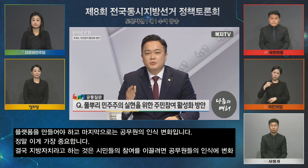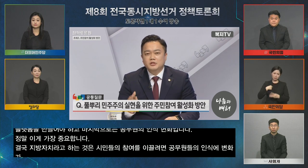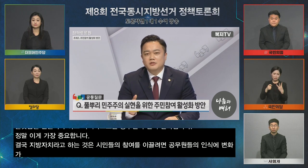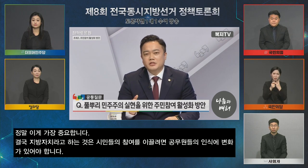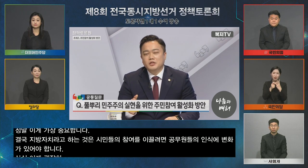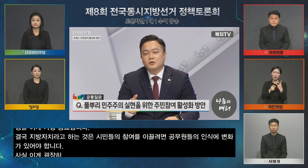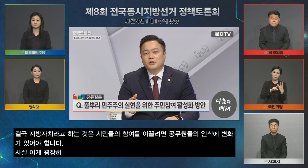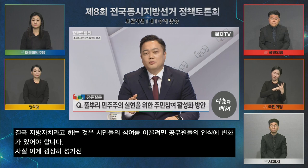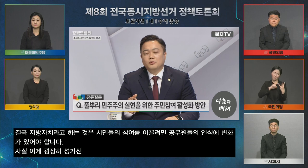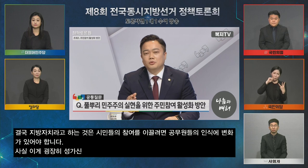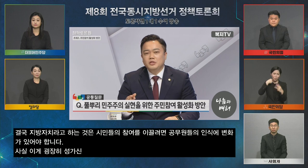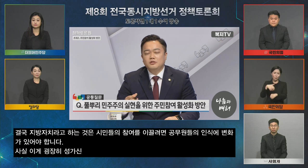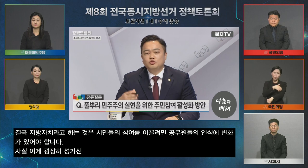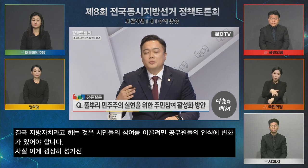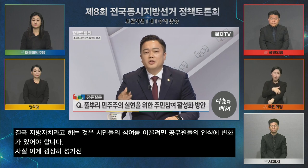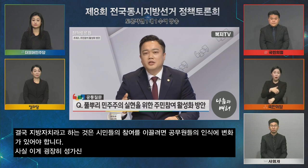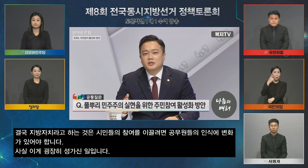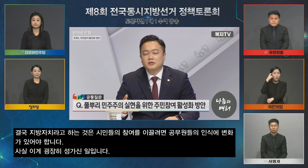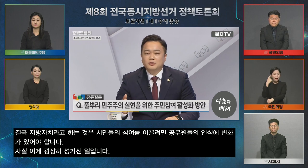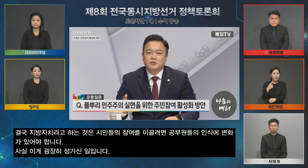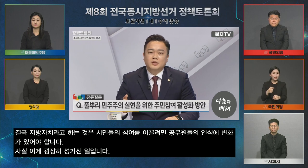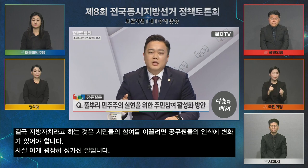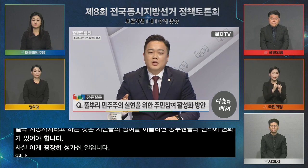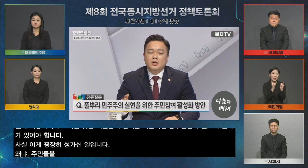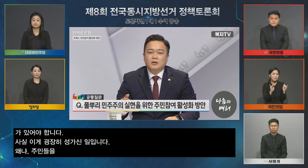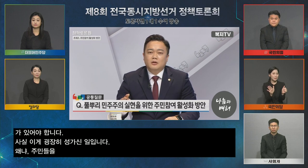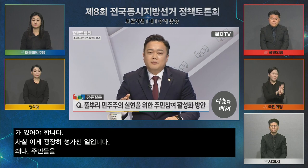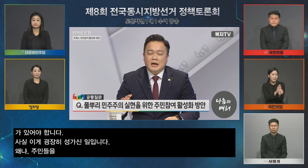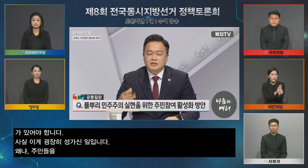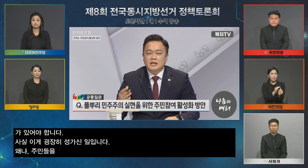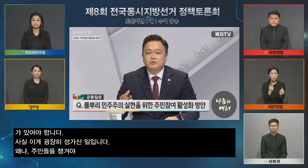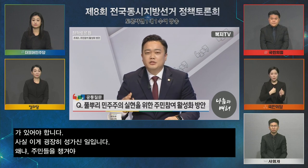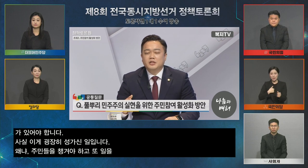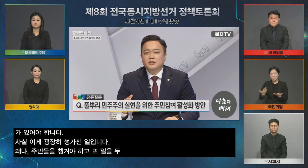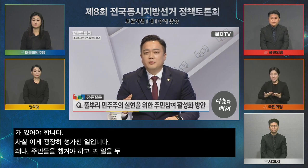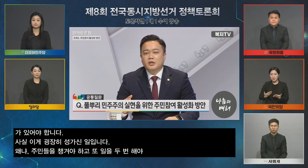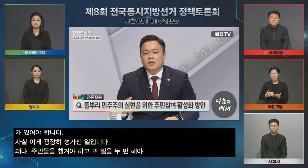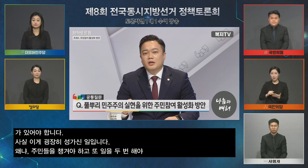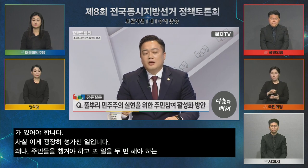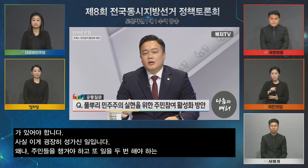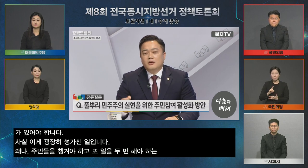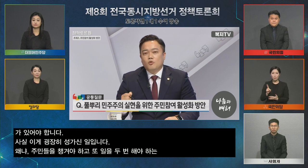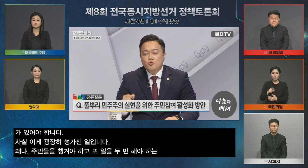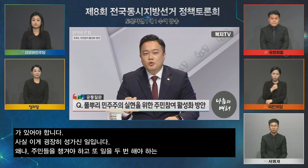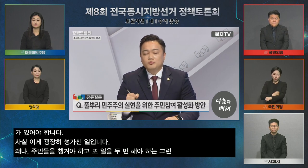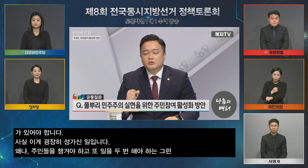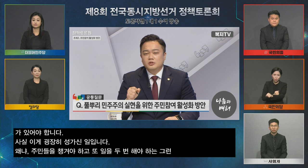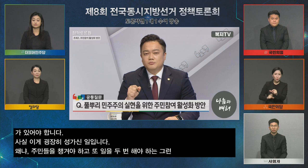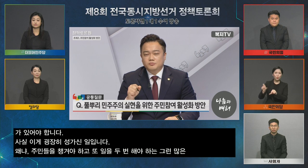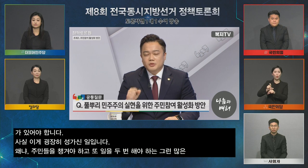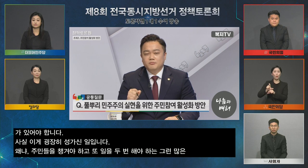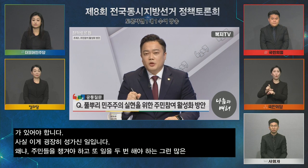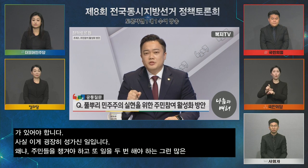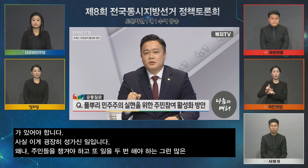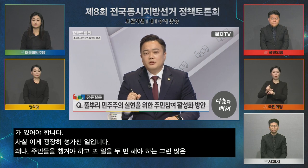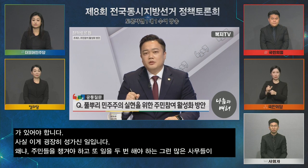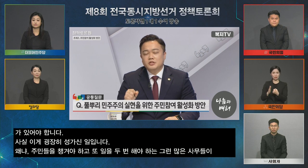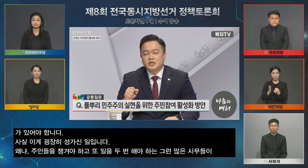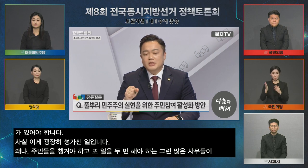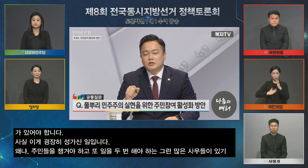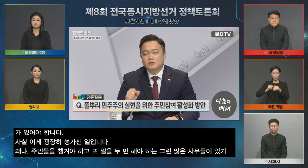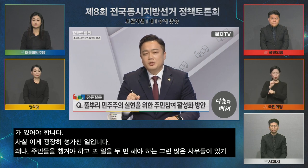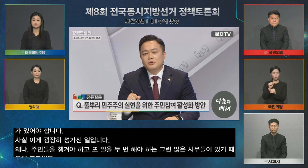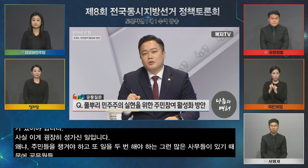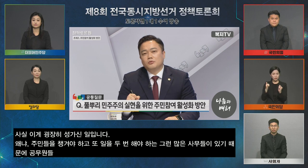주민들을 챙겨야 되고 또 일을 두 번 해야 되는 그런 많은 사무들이 있기 때문에 공무원들 먼저